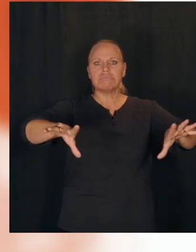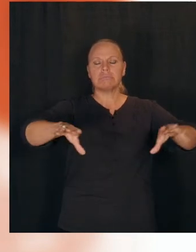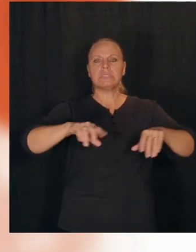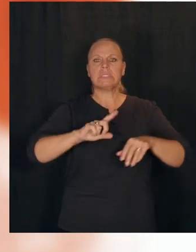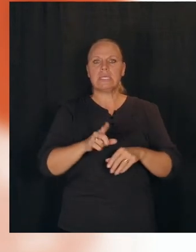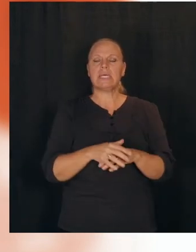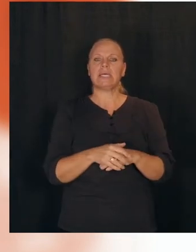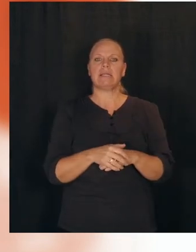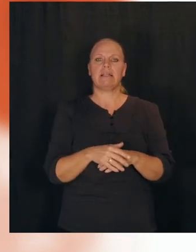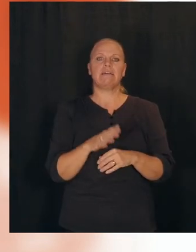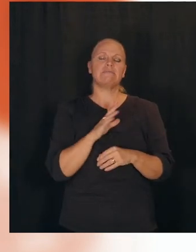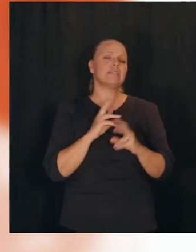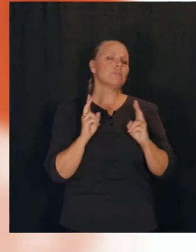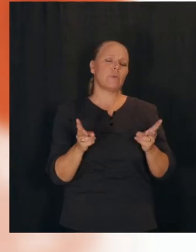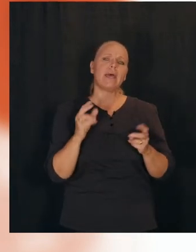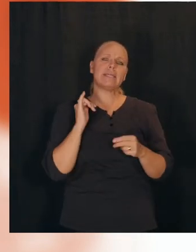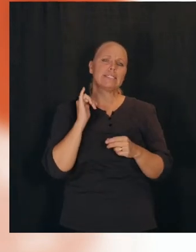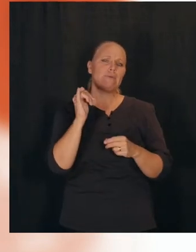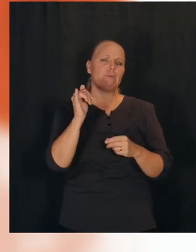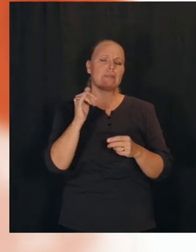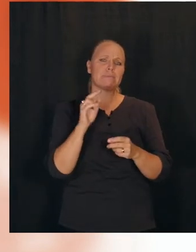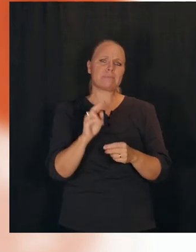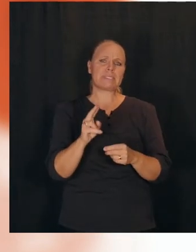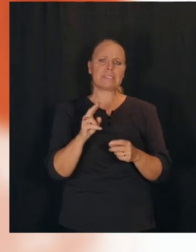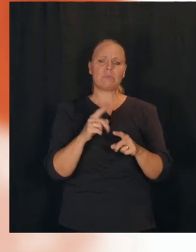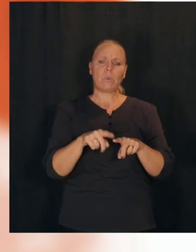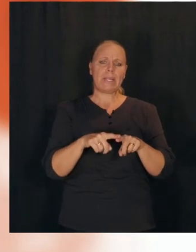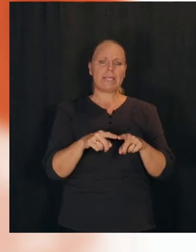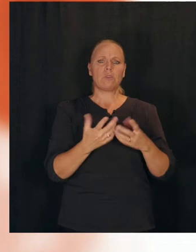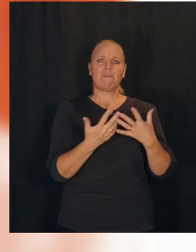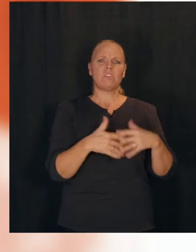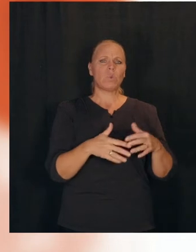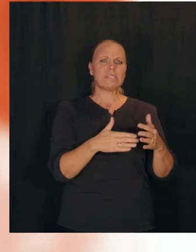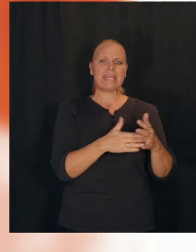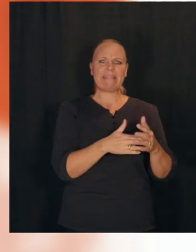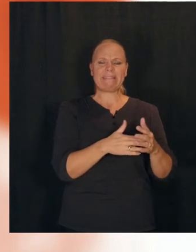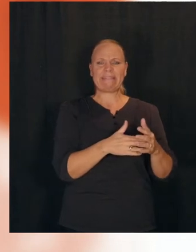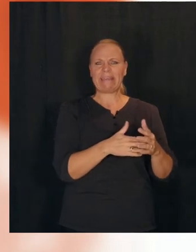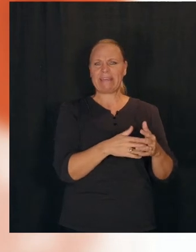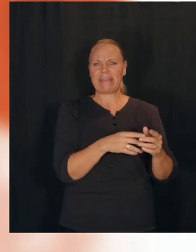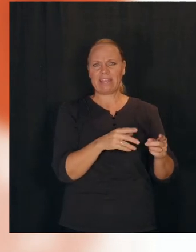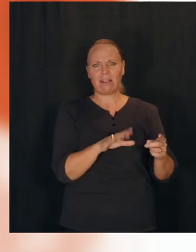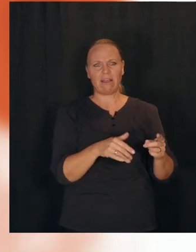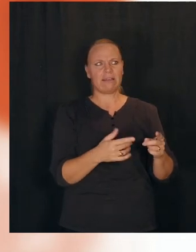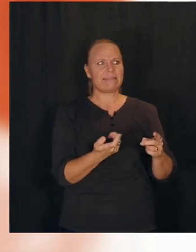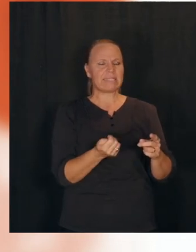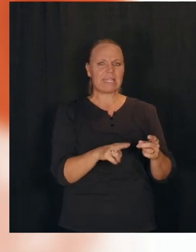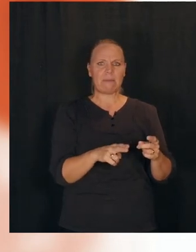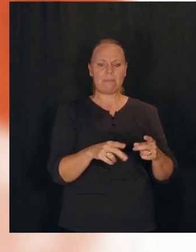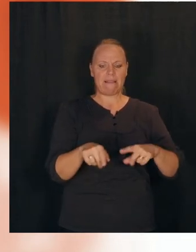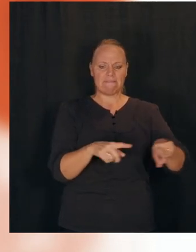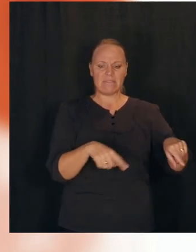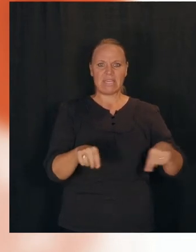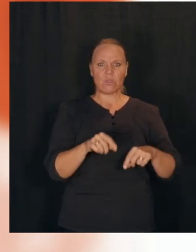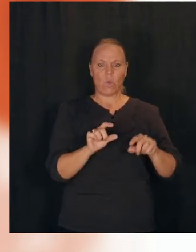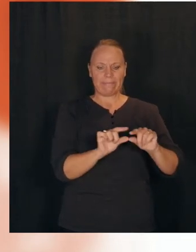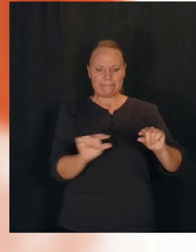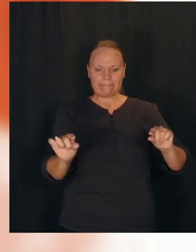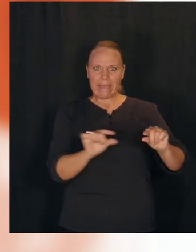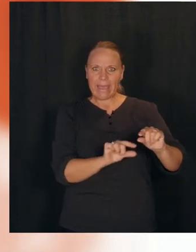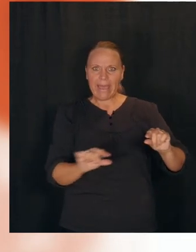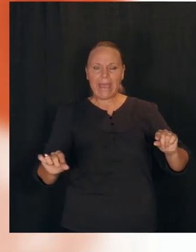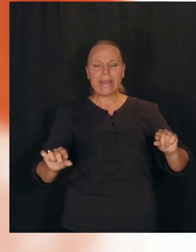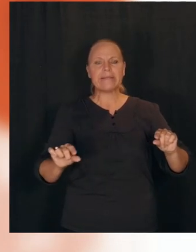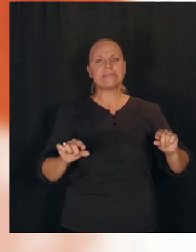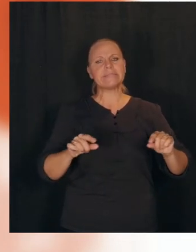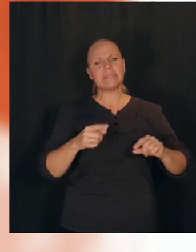historier som brukar lyftas fram när det gäller funktionsnedsättning, funktionshinder. som textning av videos, ettgreppsblandaren och